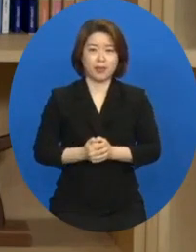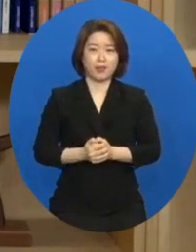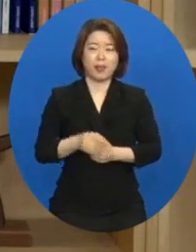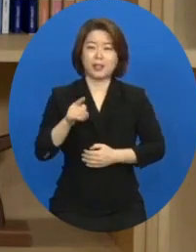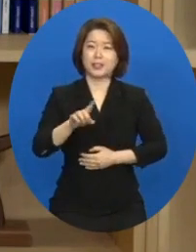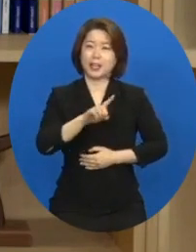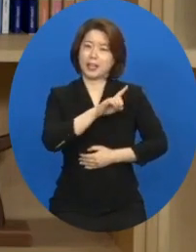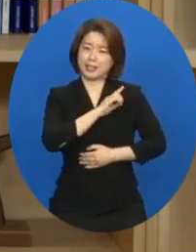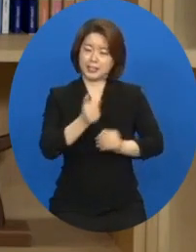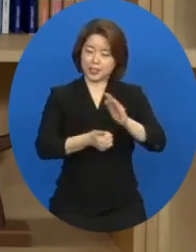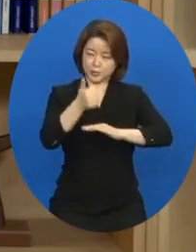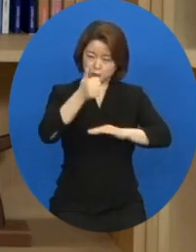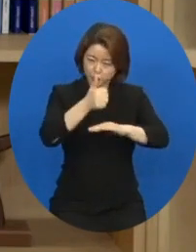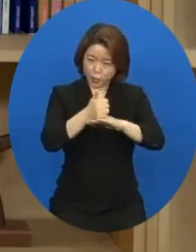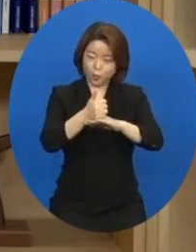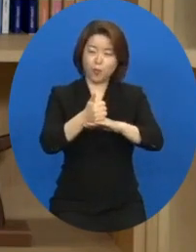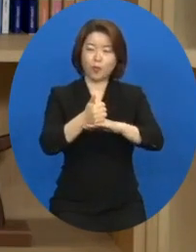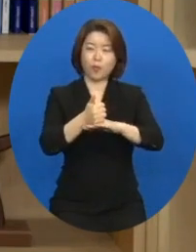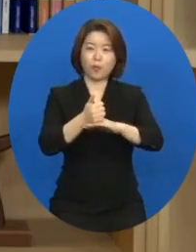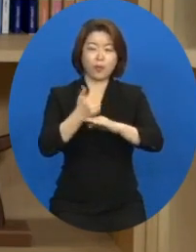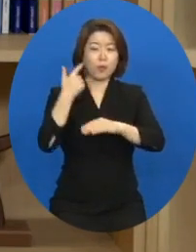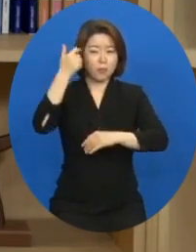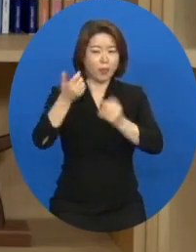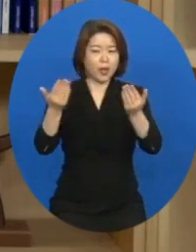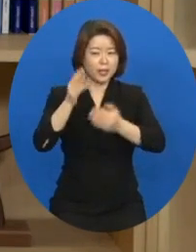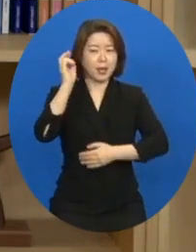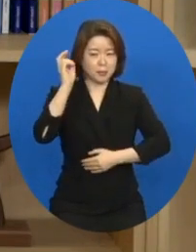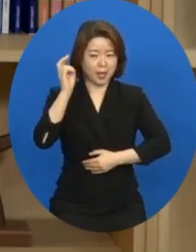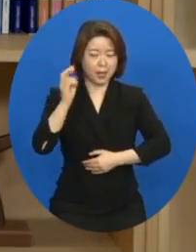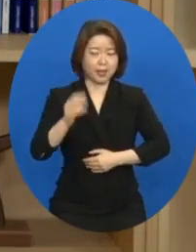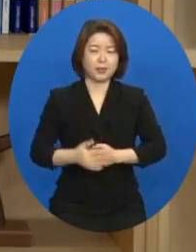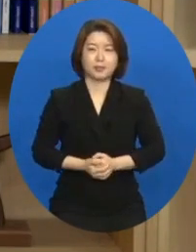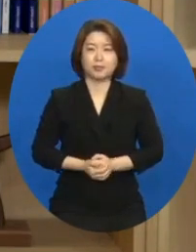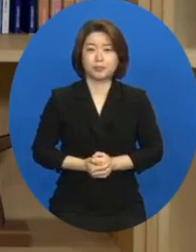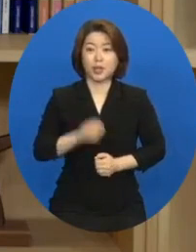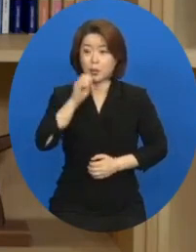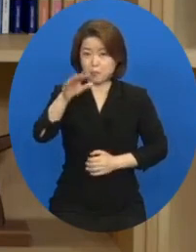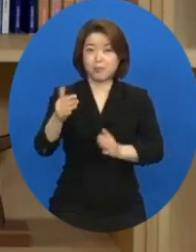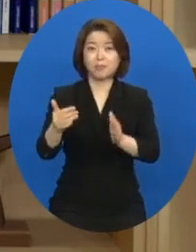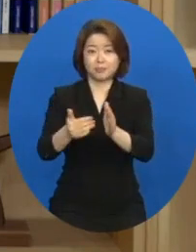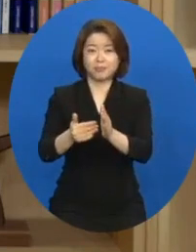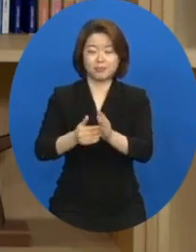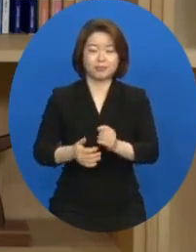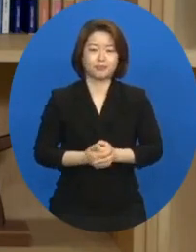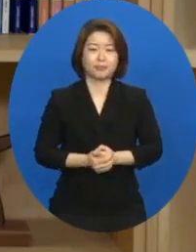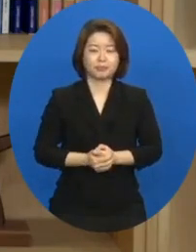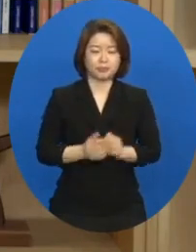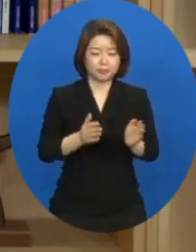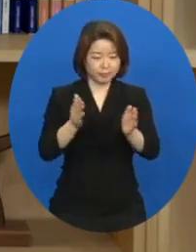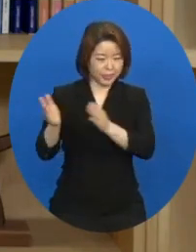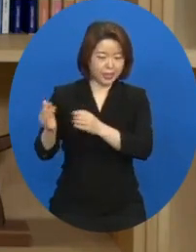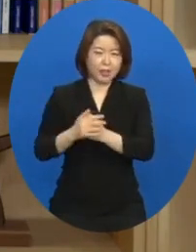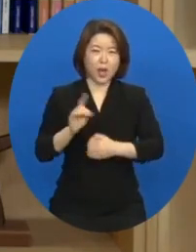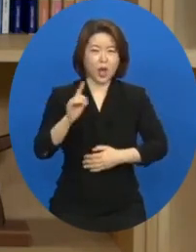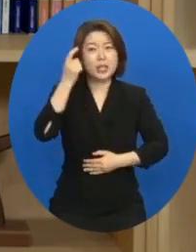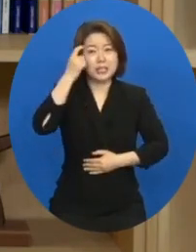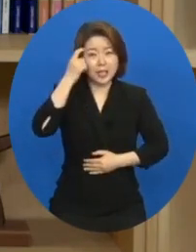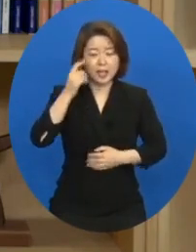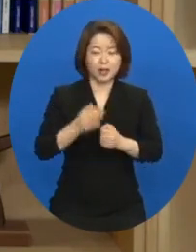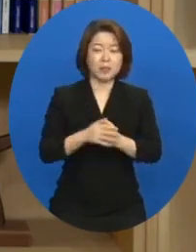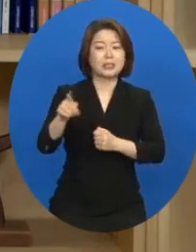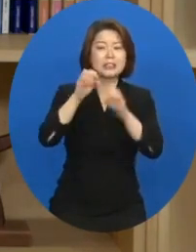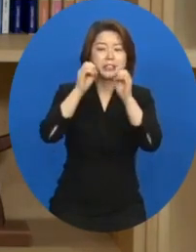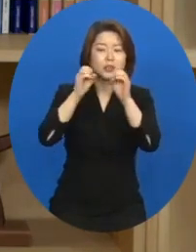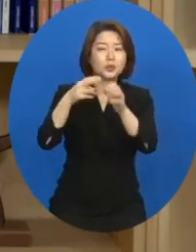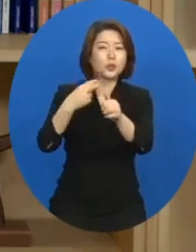성공적인 사역이 되실겁니다 어떤 생각으로 하면 그 전도사님 에게